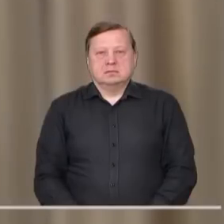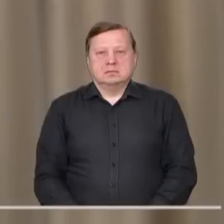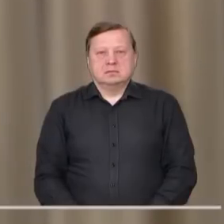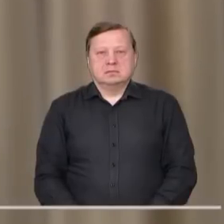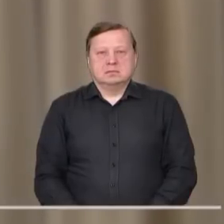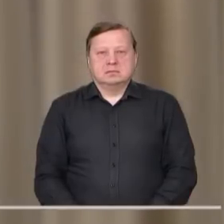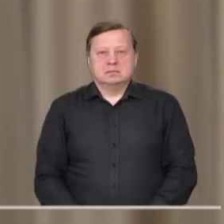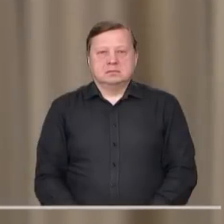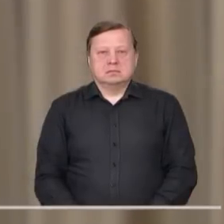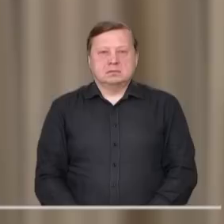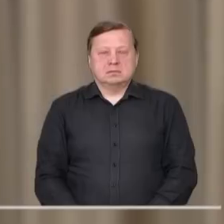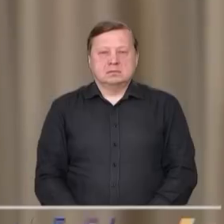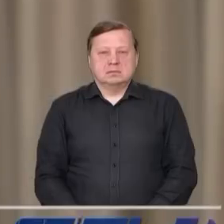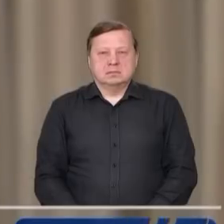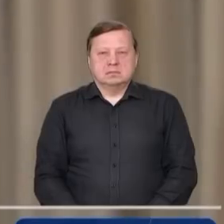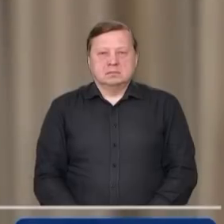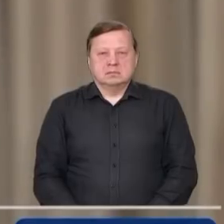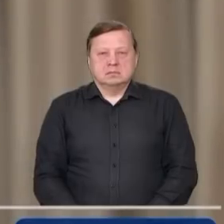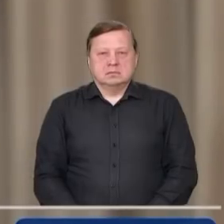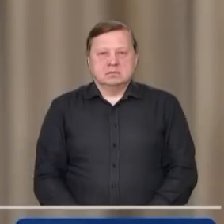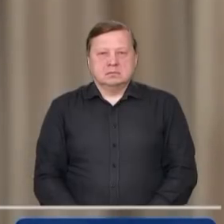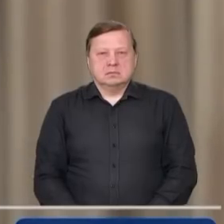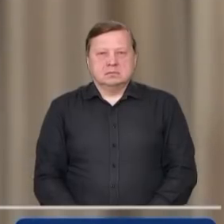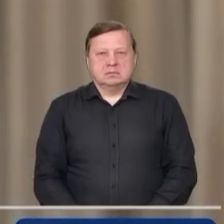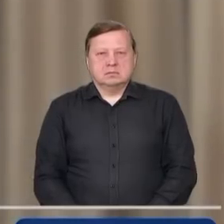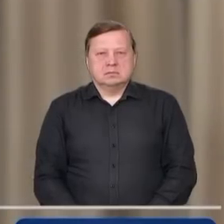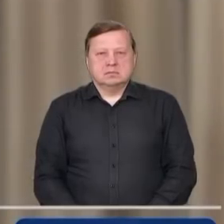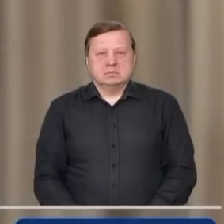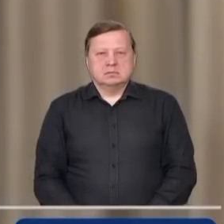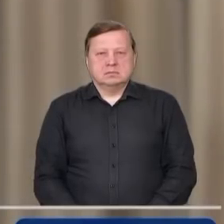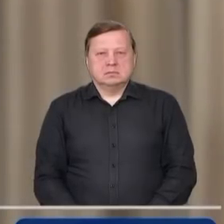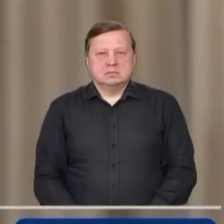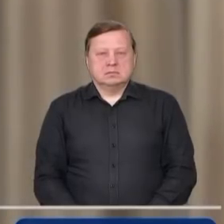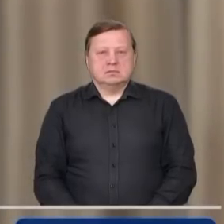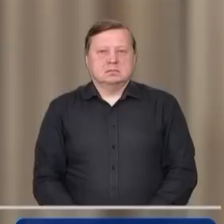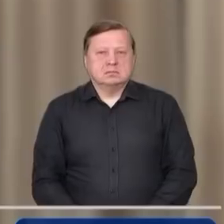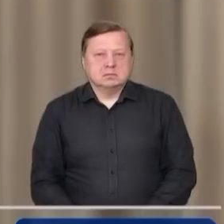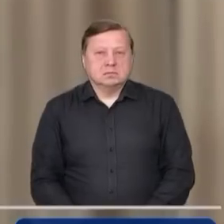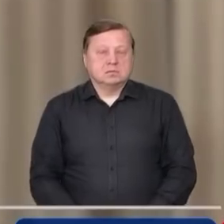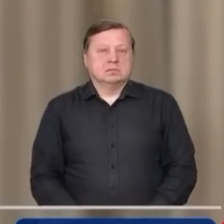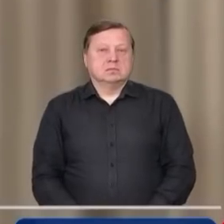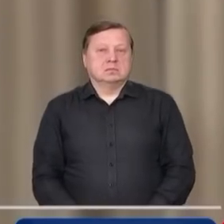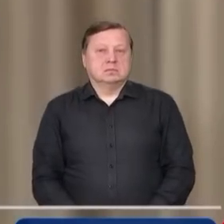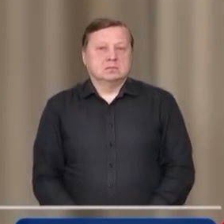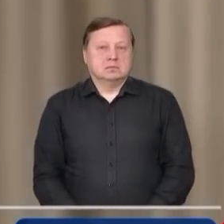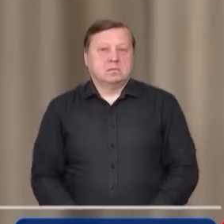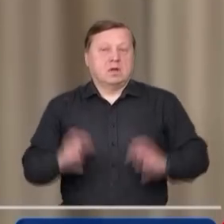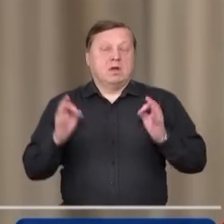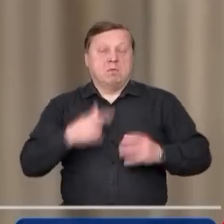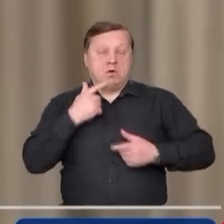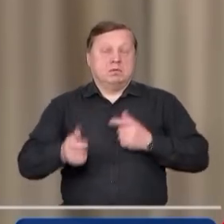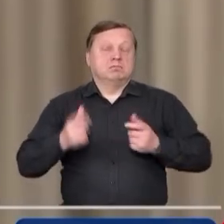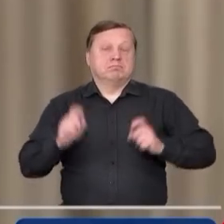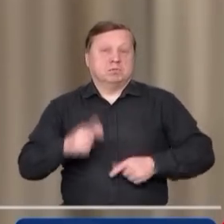And it was great to start the new year by deepening our coordination as we work together for